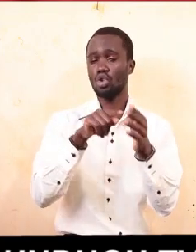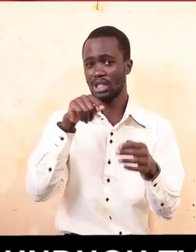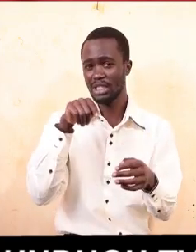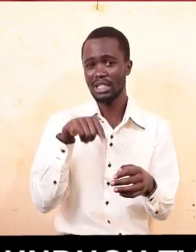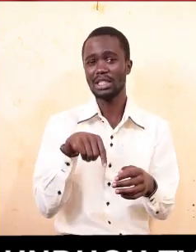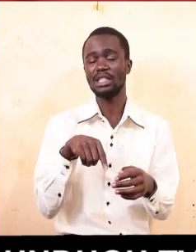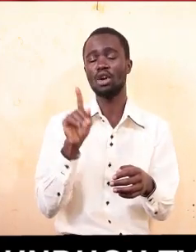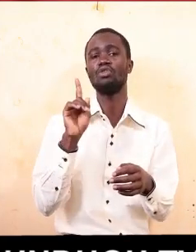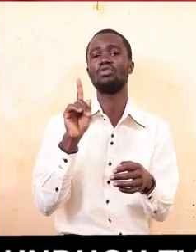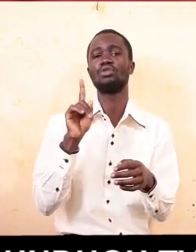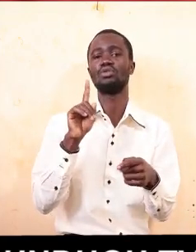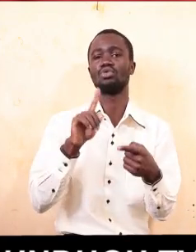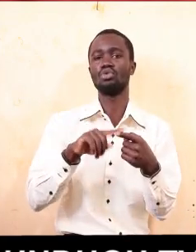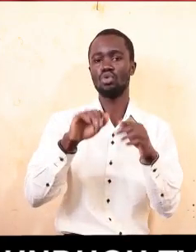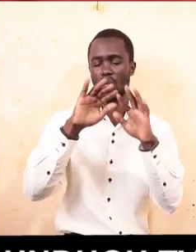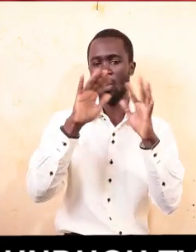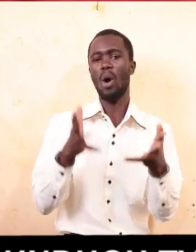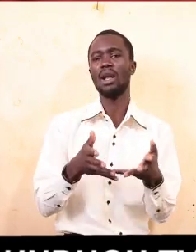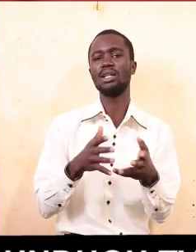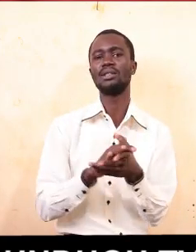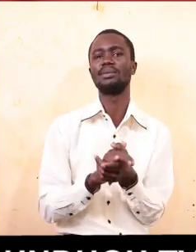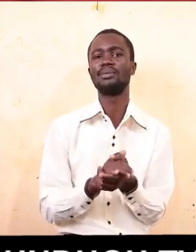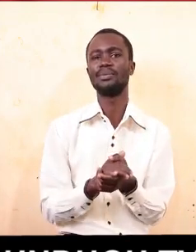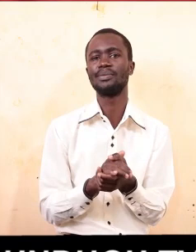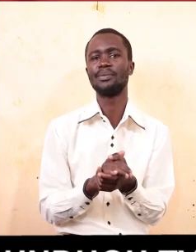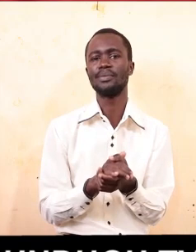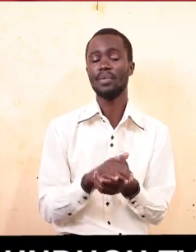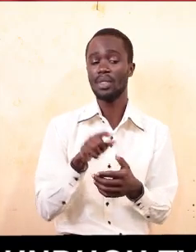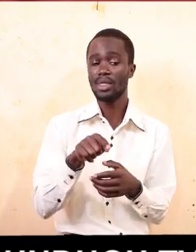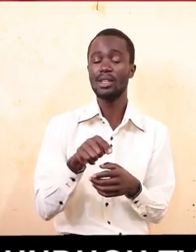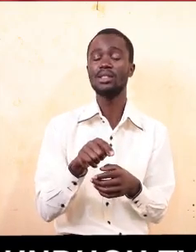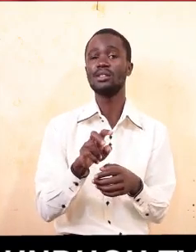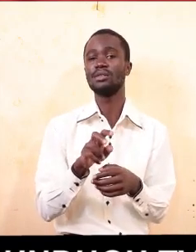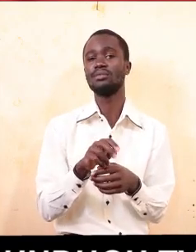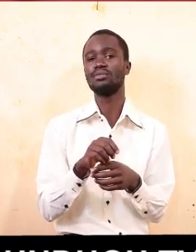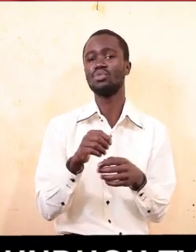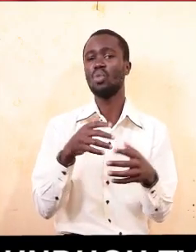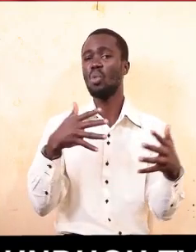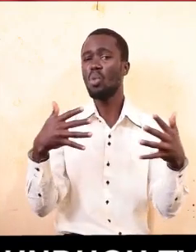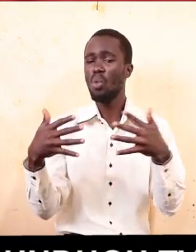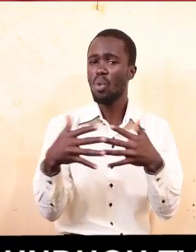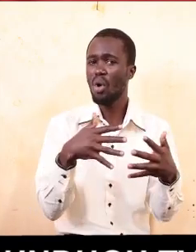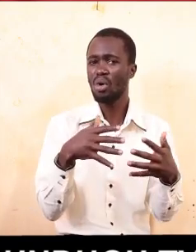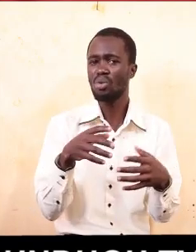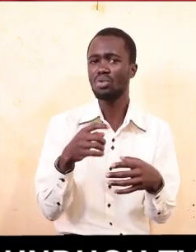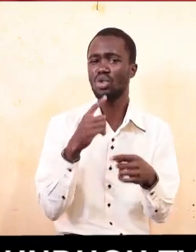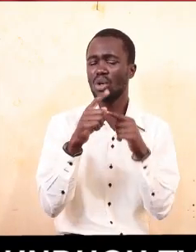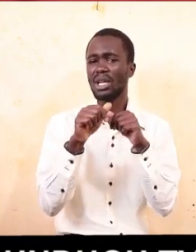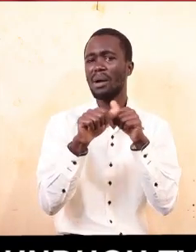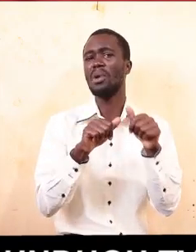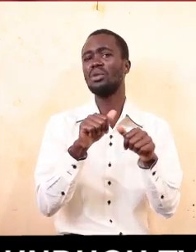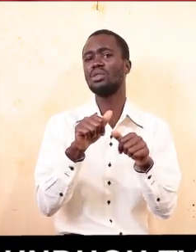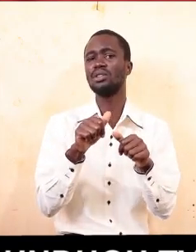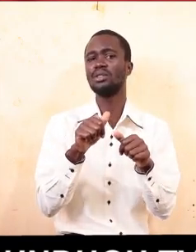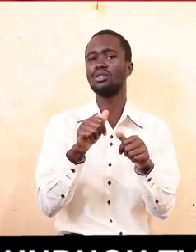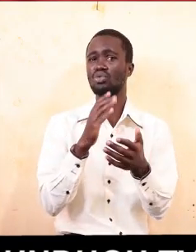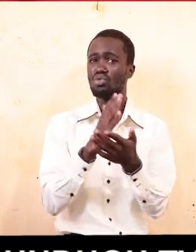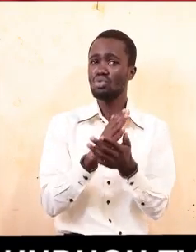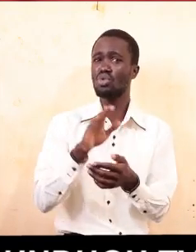ulimwengu. Mungu, yani vita hii tunayosema, vita hata kama ni